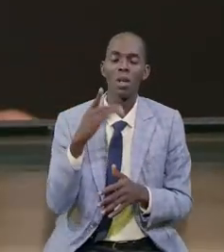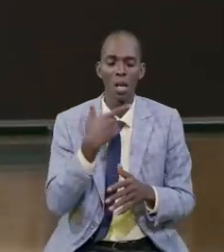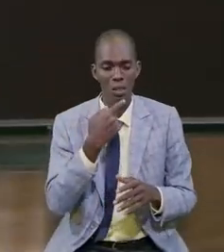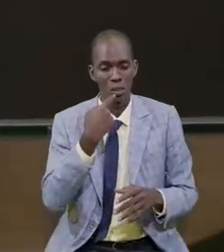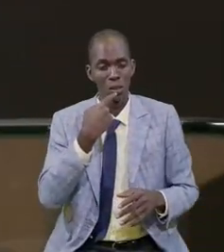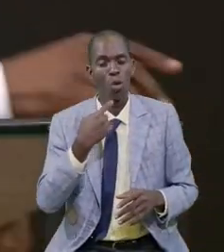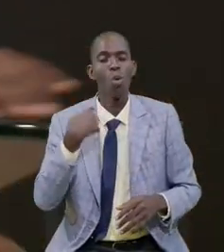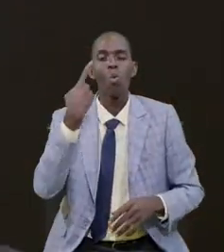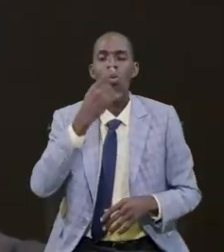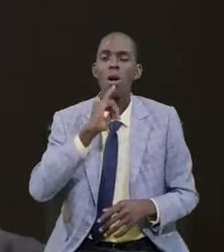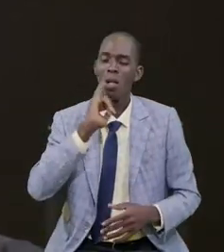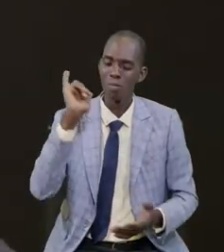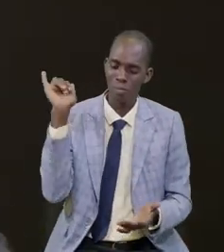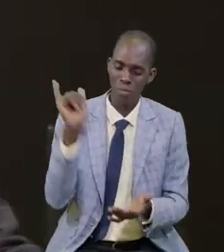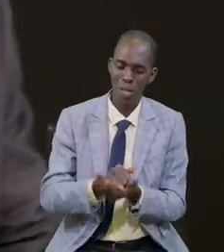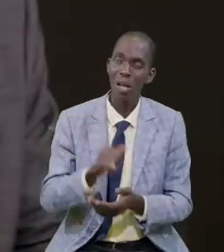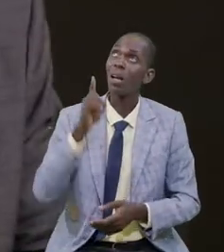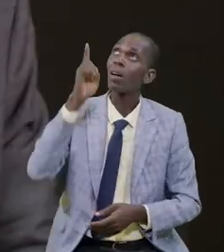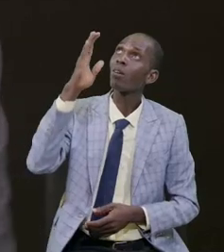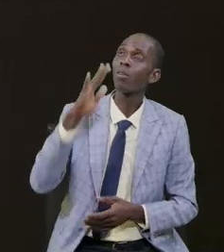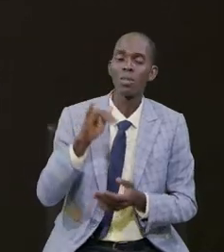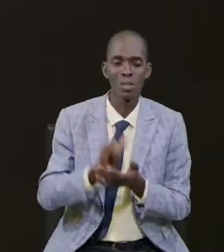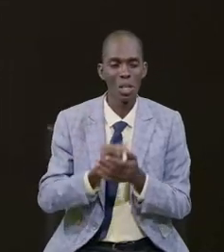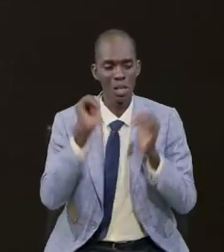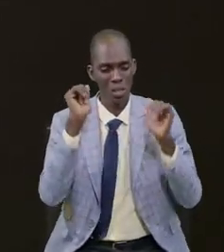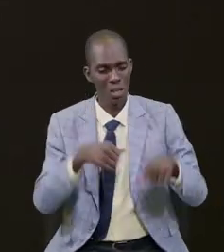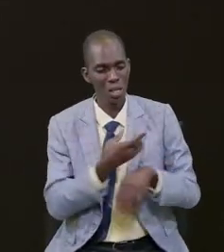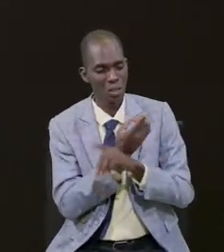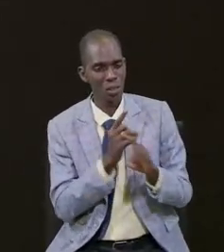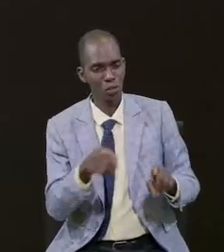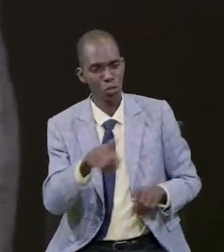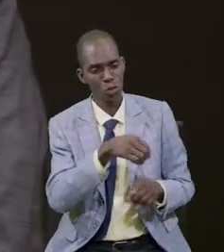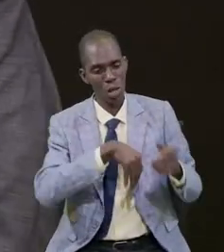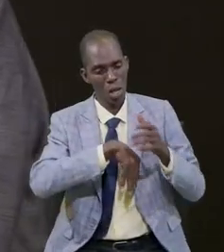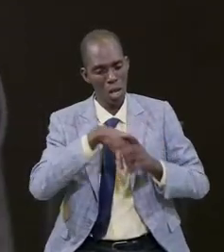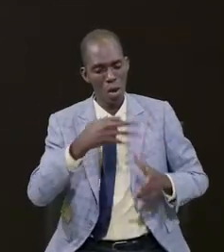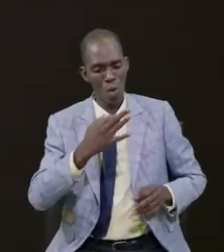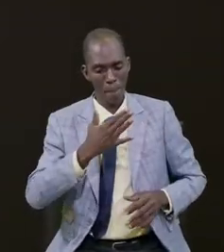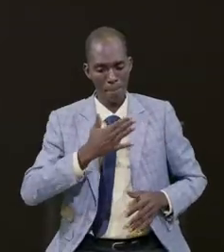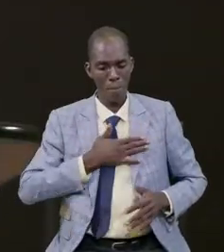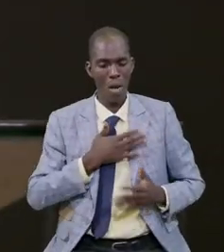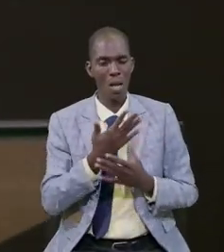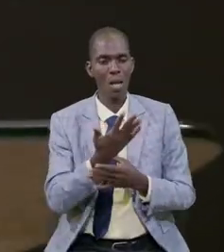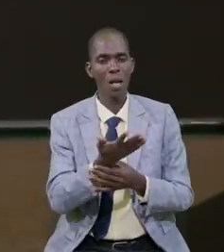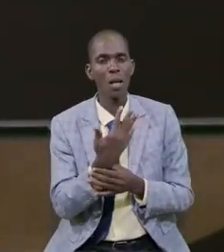la langue vaniteuse. Et quel est le Dieu qui vous délivrera